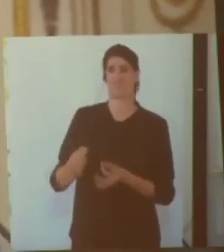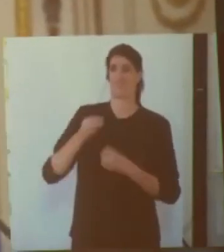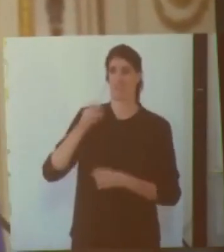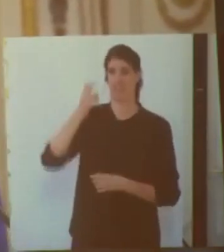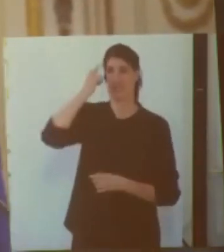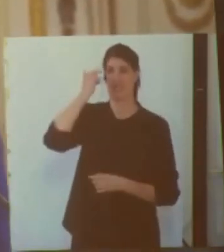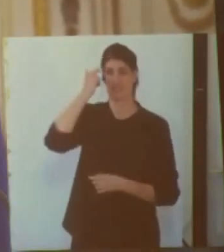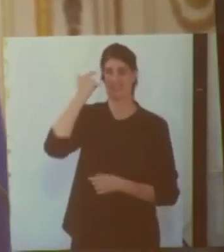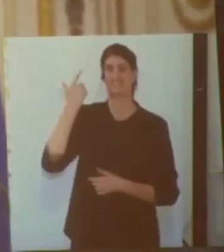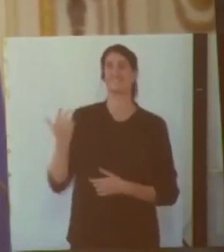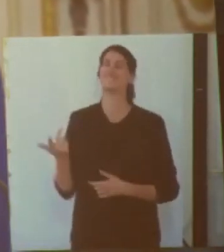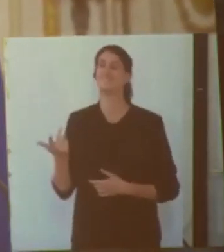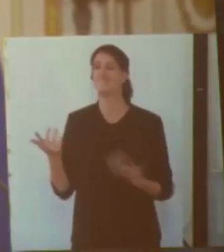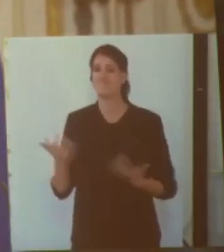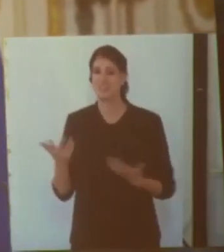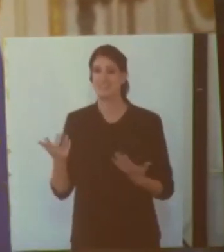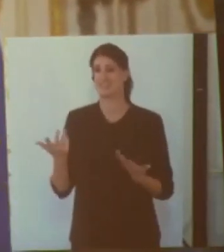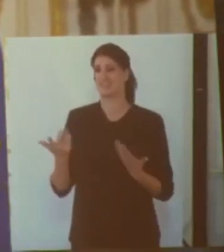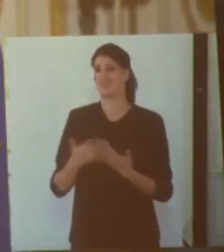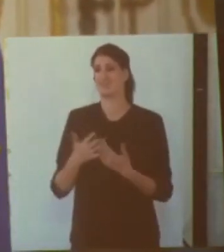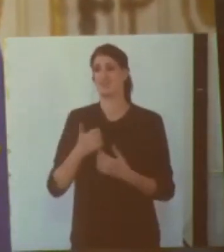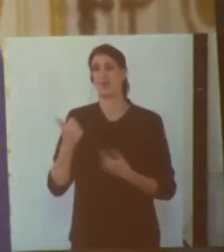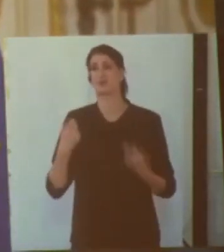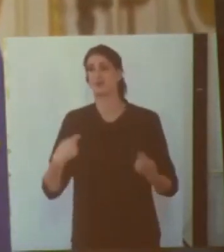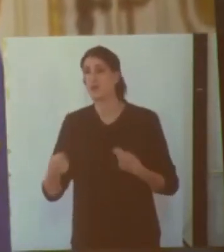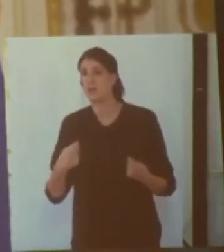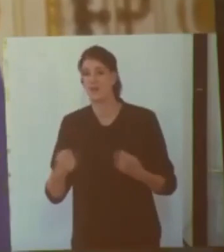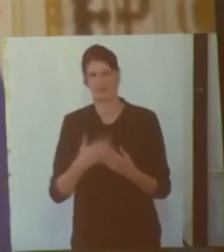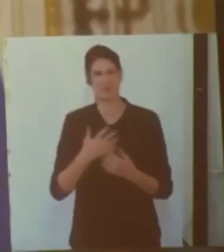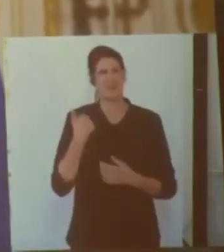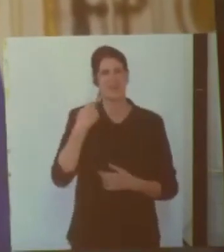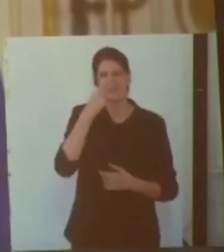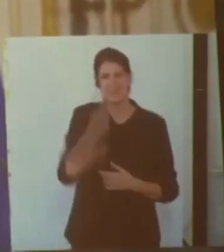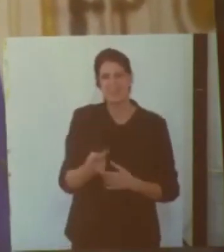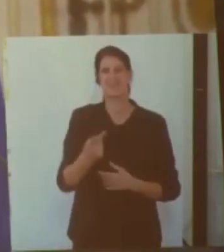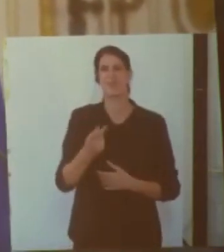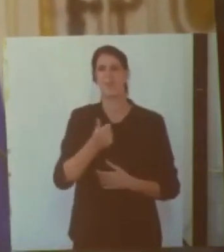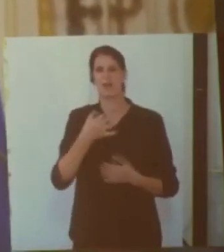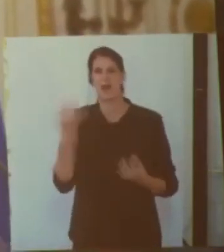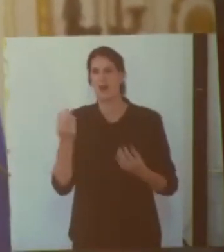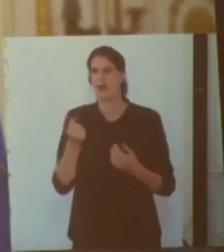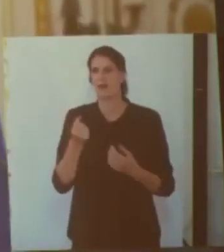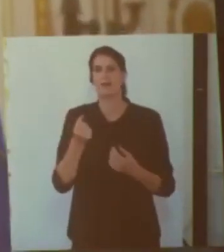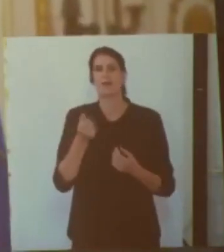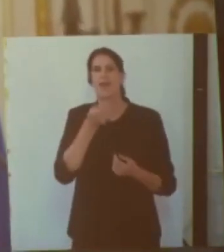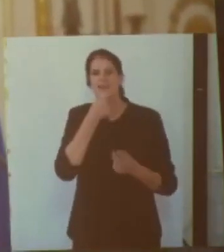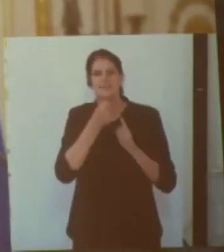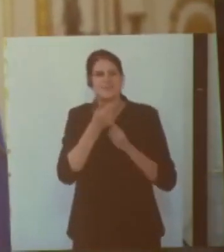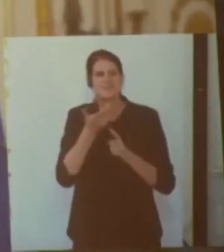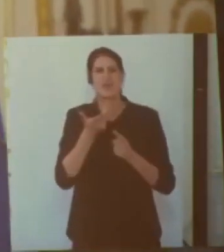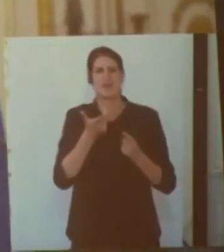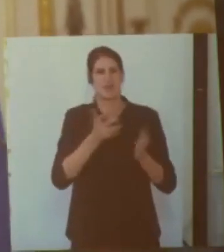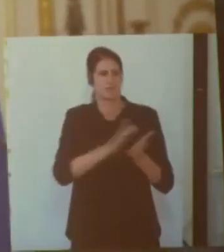so richtig gespürt, dass in den Supermärkten für einige Tage manche Produkte knapp geworden sind, wie wichtig eine